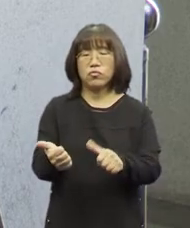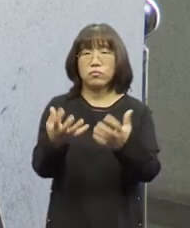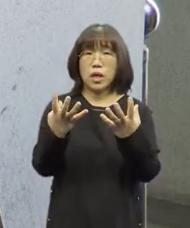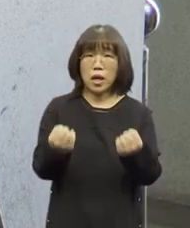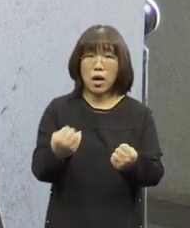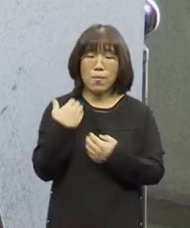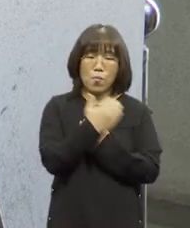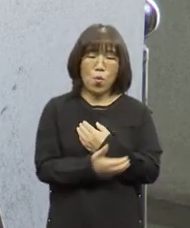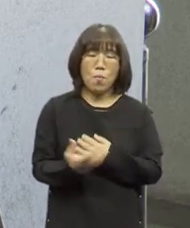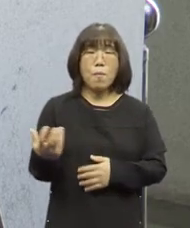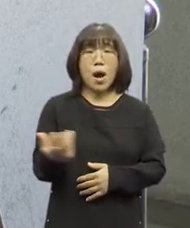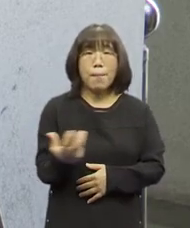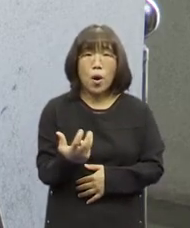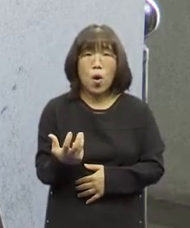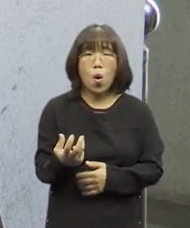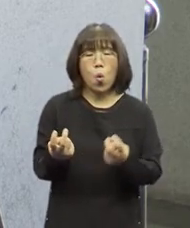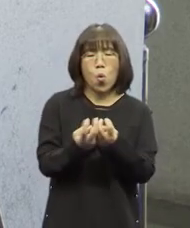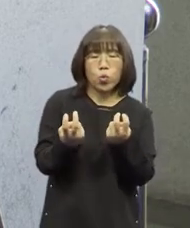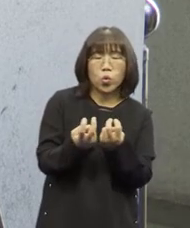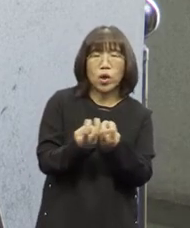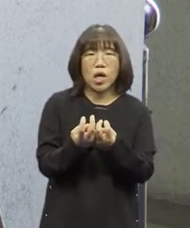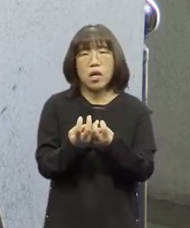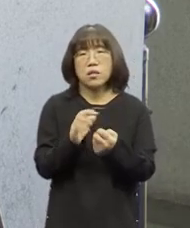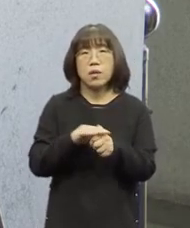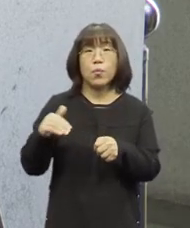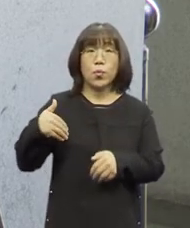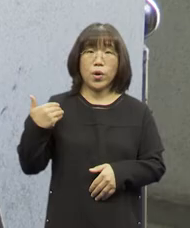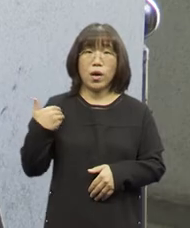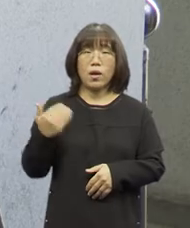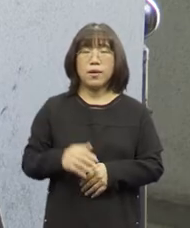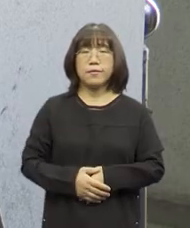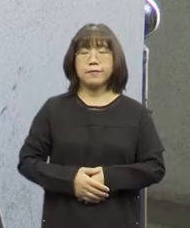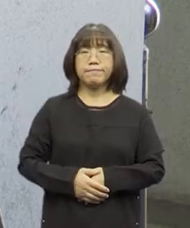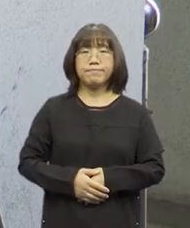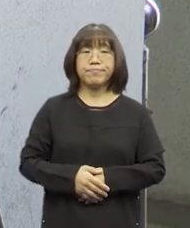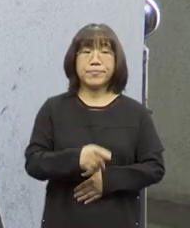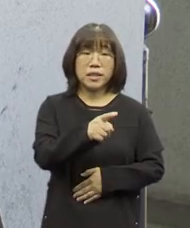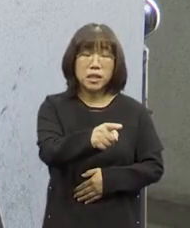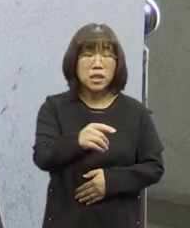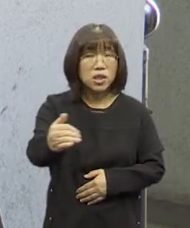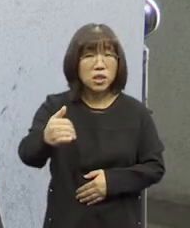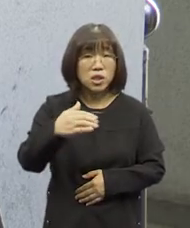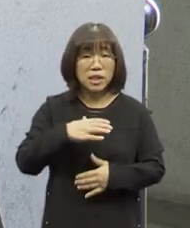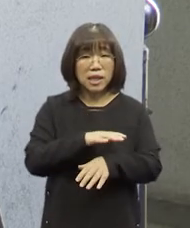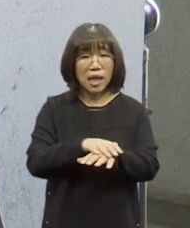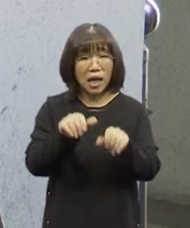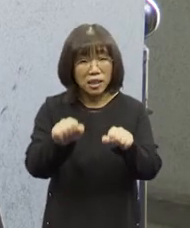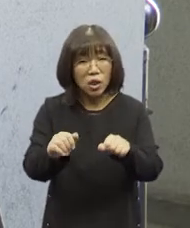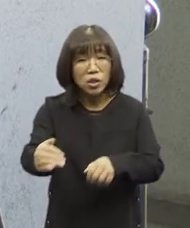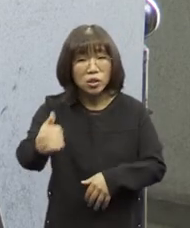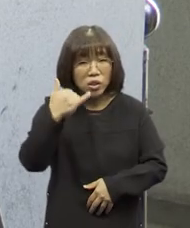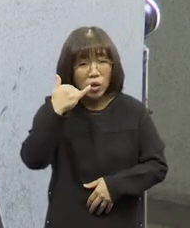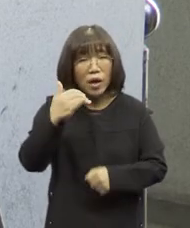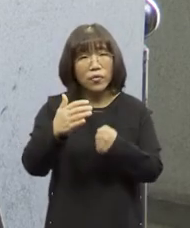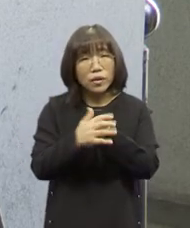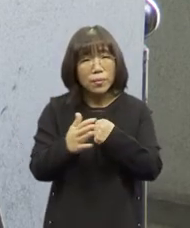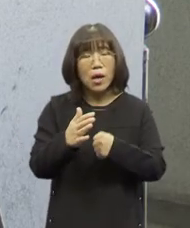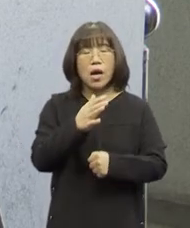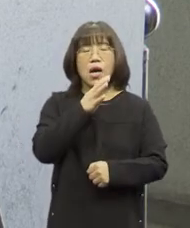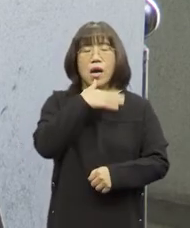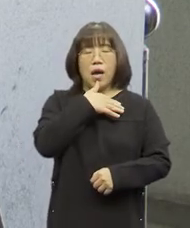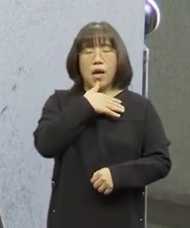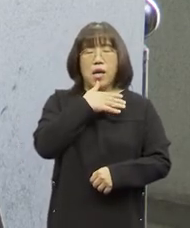고독하고 고독하고 죽는 사람 많아요. 또 몸이 아파가지고 진짜 어떻게 해야 할지 모르고 그리고 이런 전화